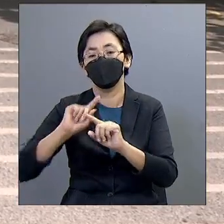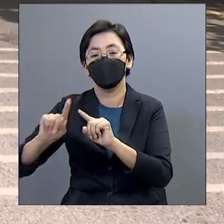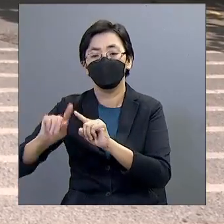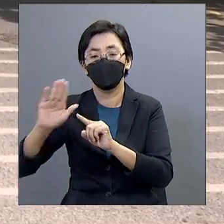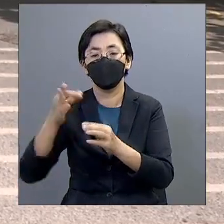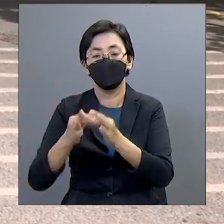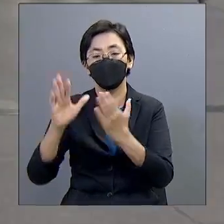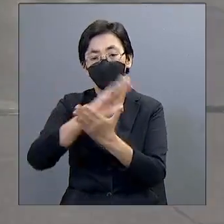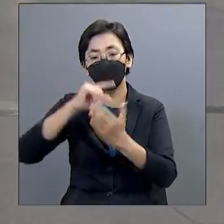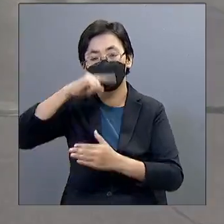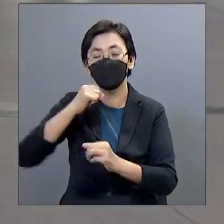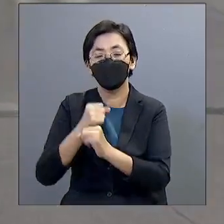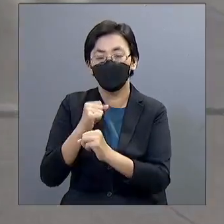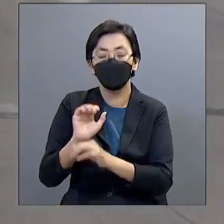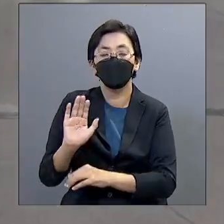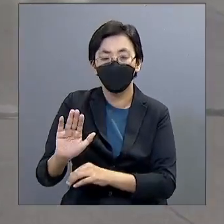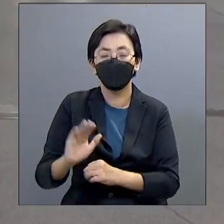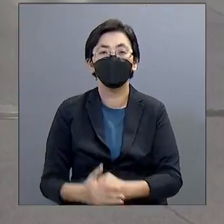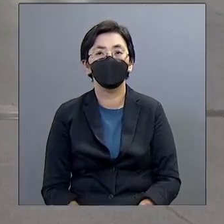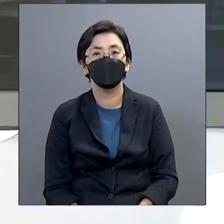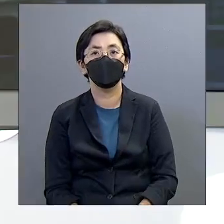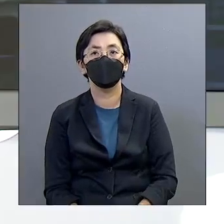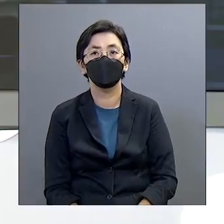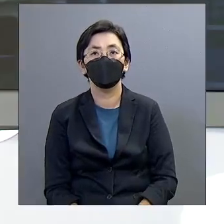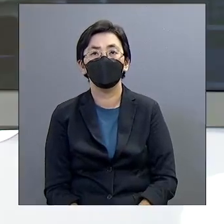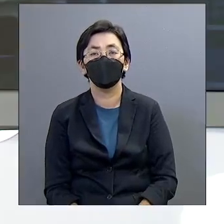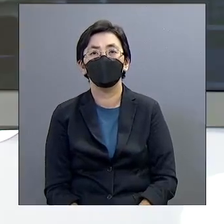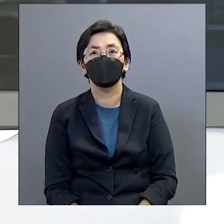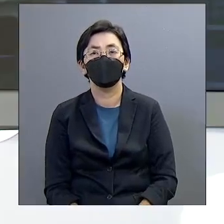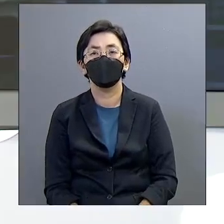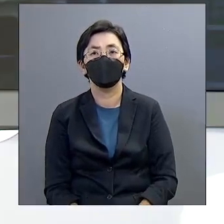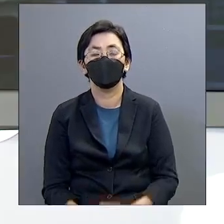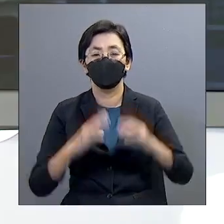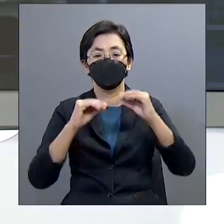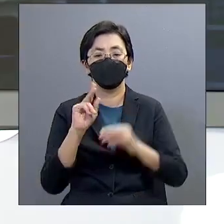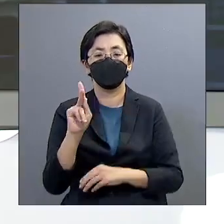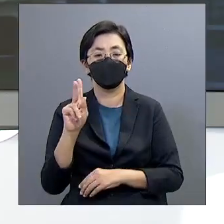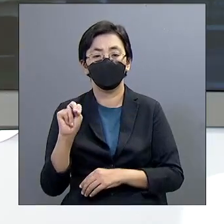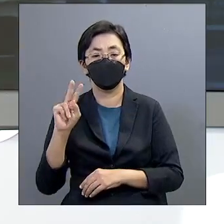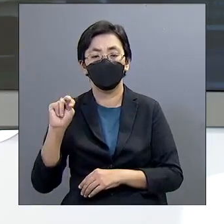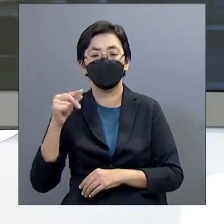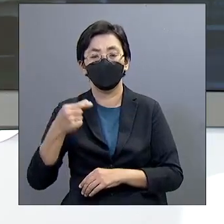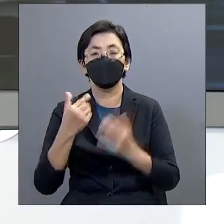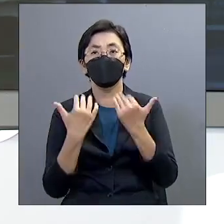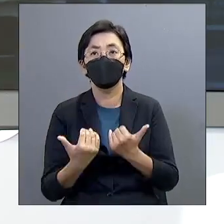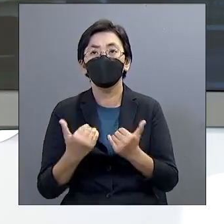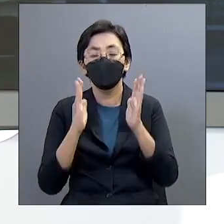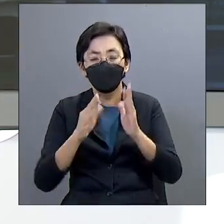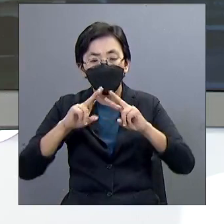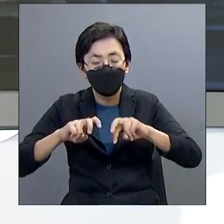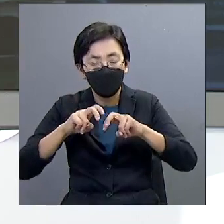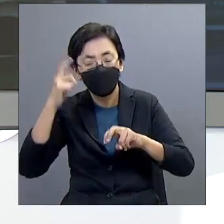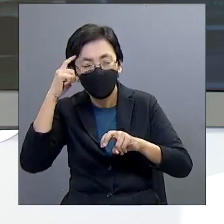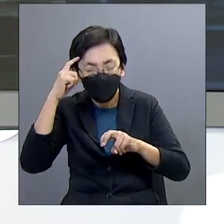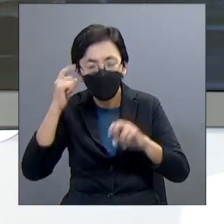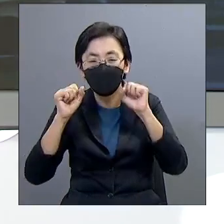นกประช Gobierno วันนี้นวครอาส่หนึค่ว่าจะมีมัติไม่